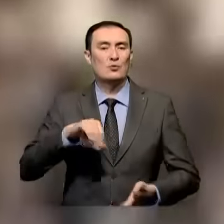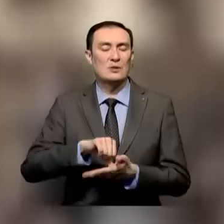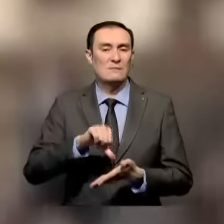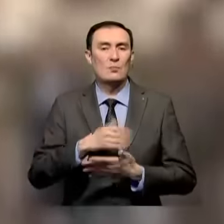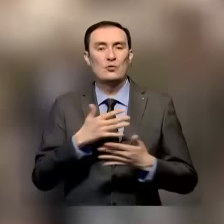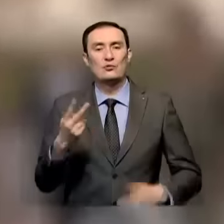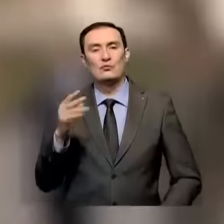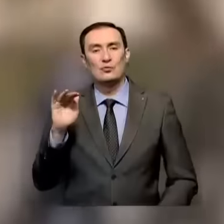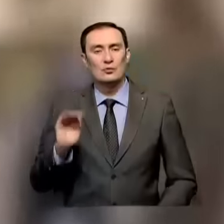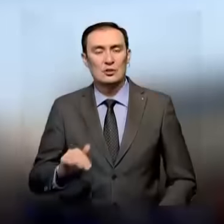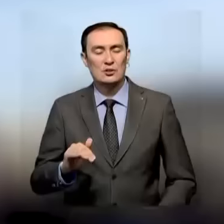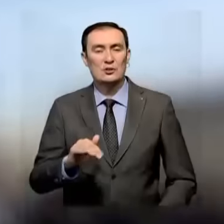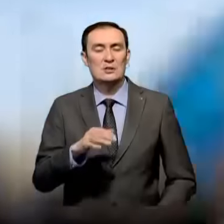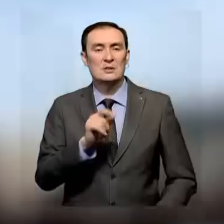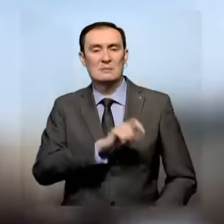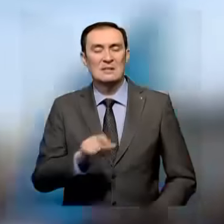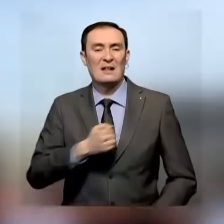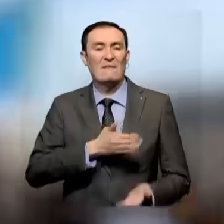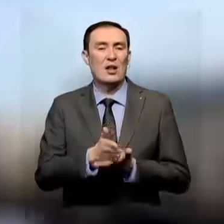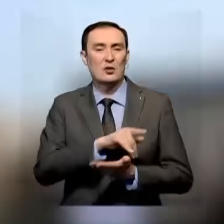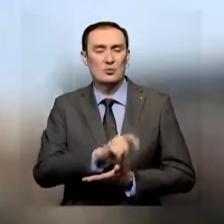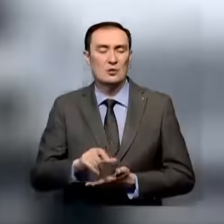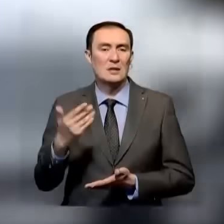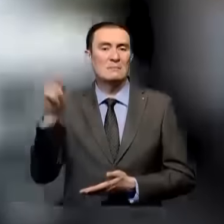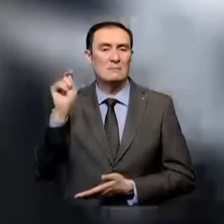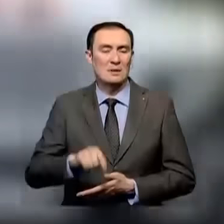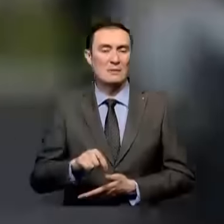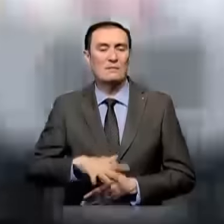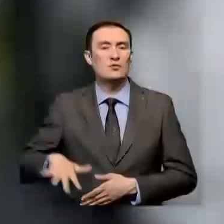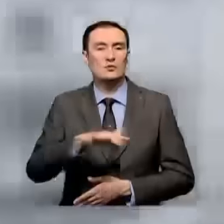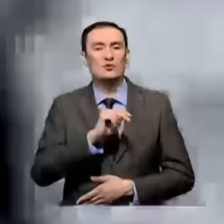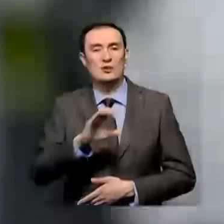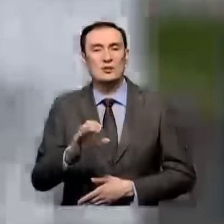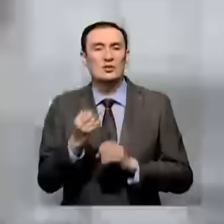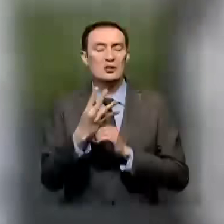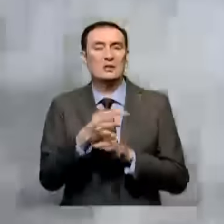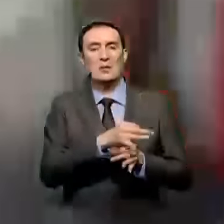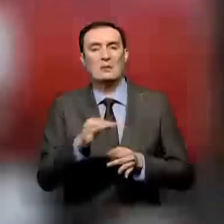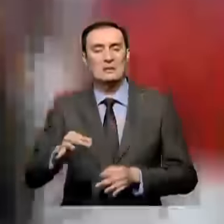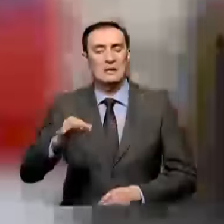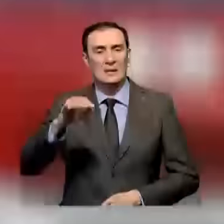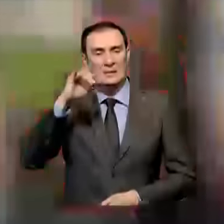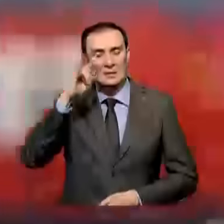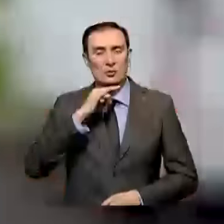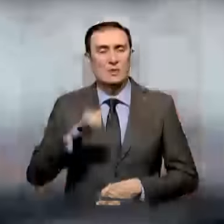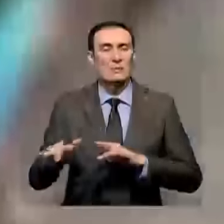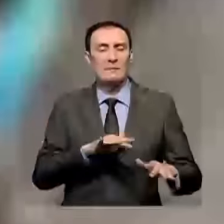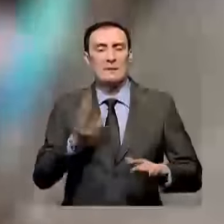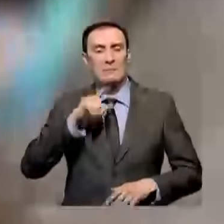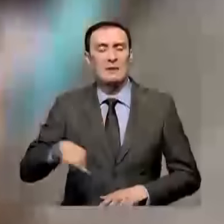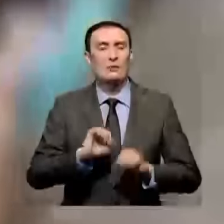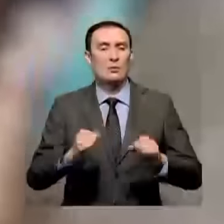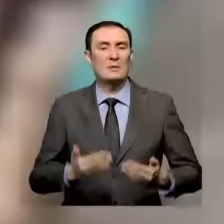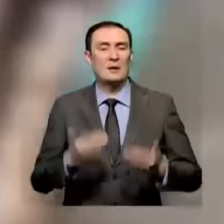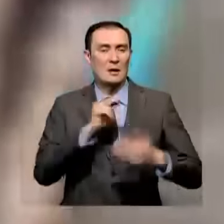задействованы больше 2000 спасателей и военнослужащих. Они прибыли в зону ЧС из 14 регионов страны для проведения берегоукрепительных